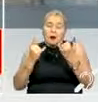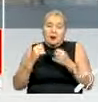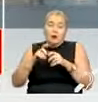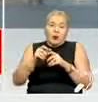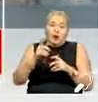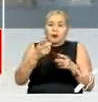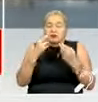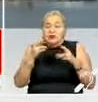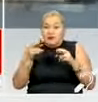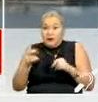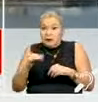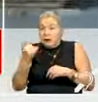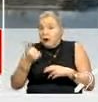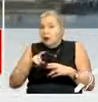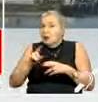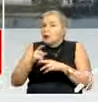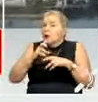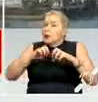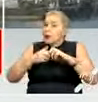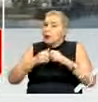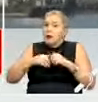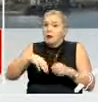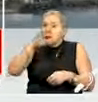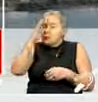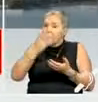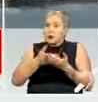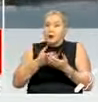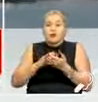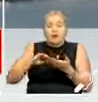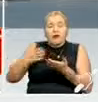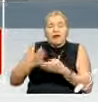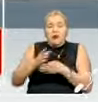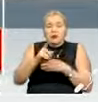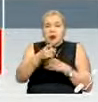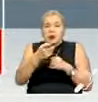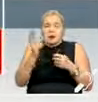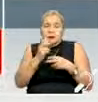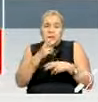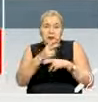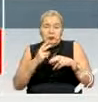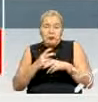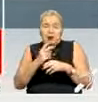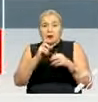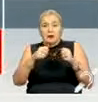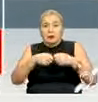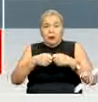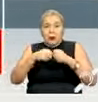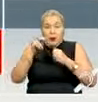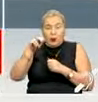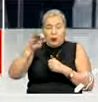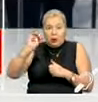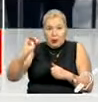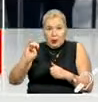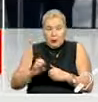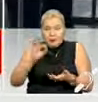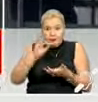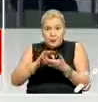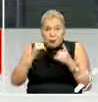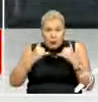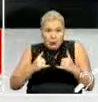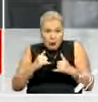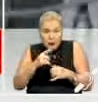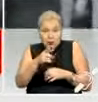au provocat atâtea probleme pentru fermierii din statele membre ale Uniunii Europene. În momentul de